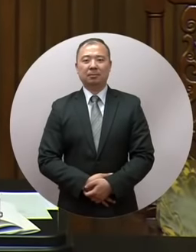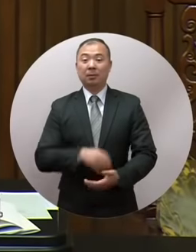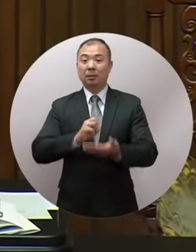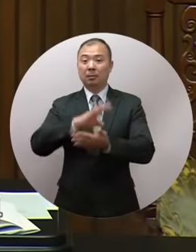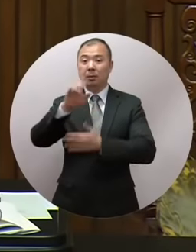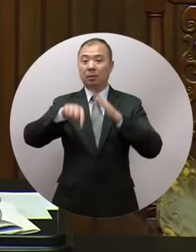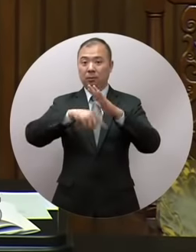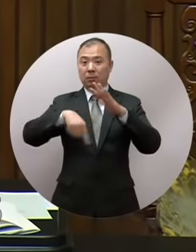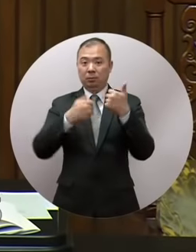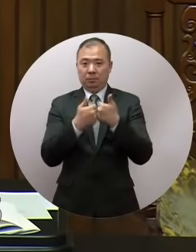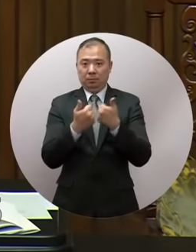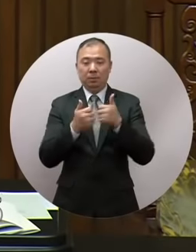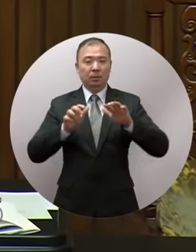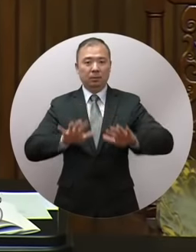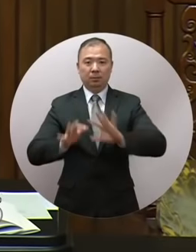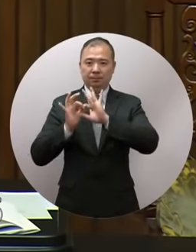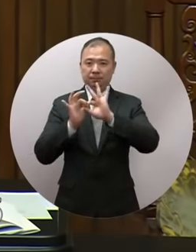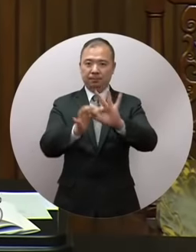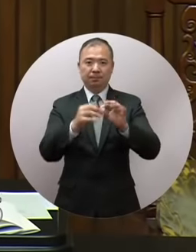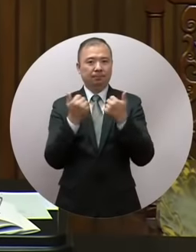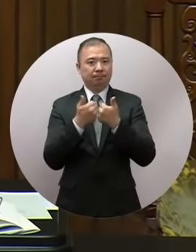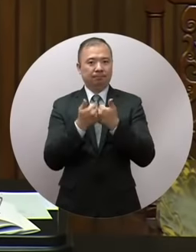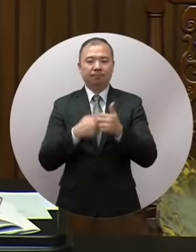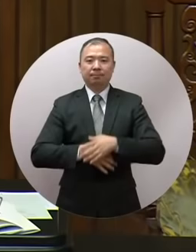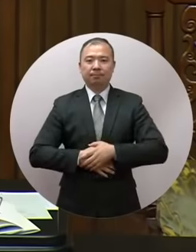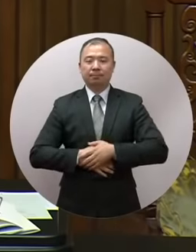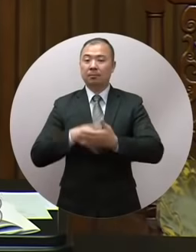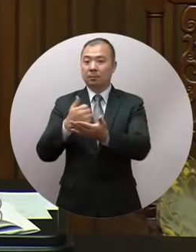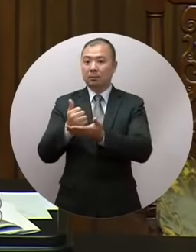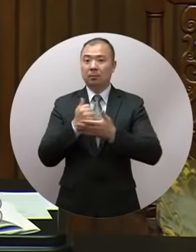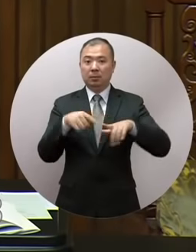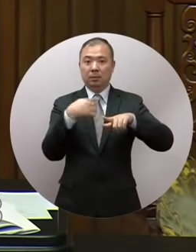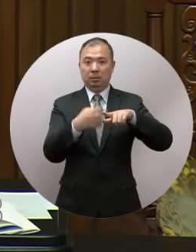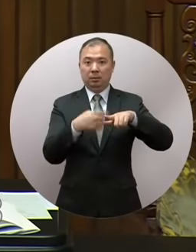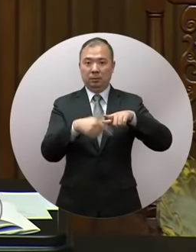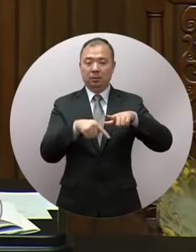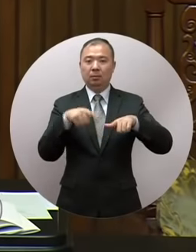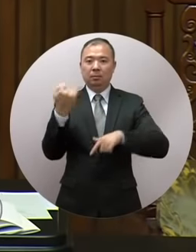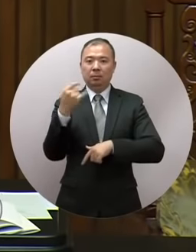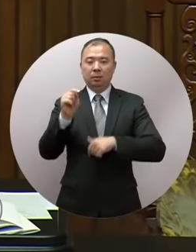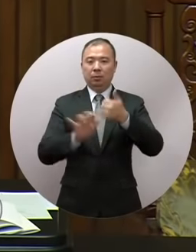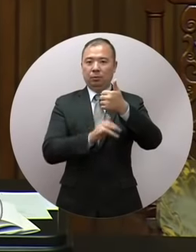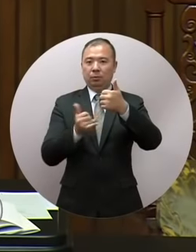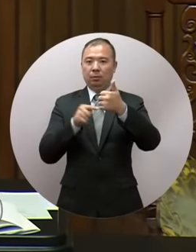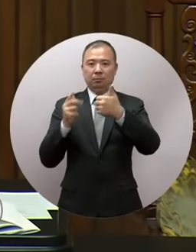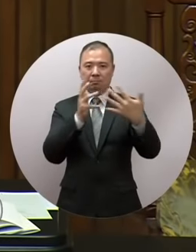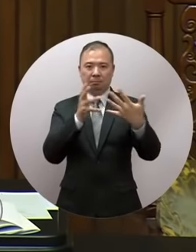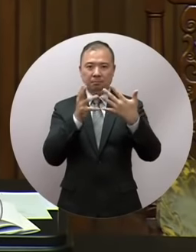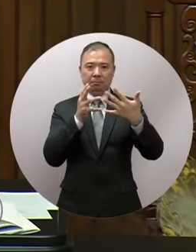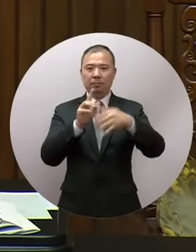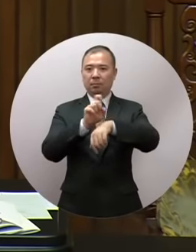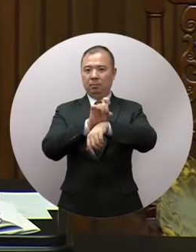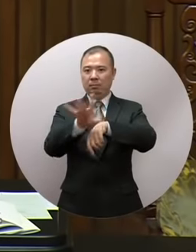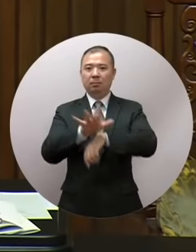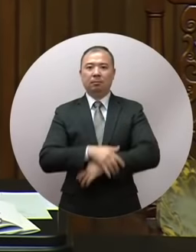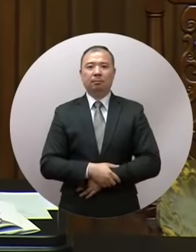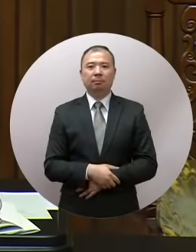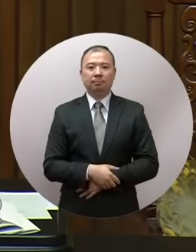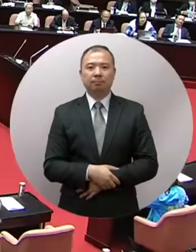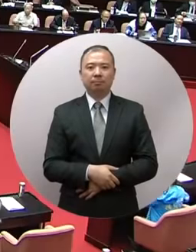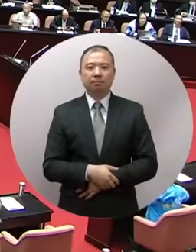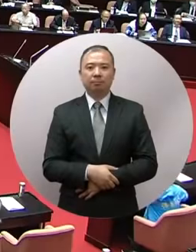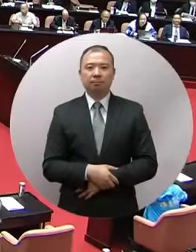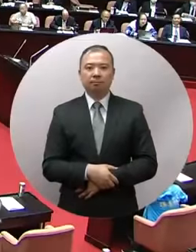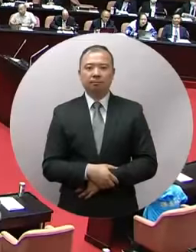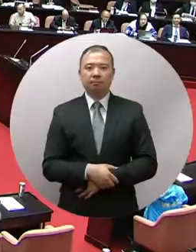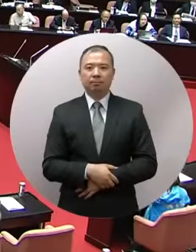委员会现在继续开会，请 A 委员预览执行，询答时间十五分钟。